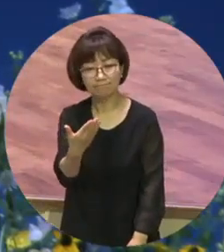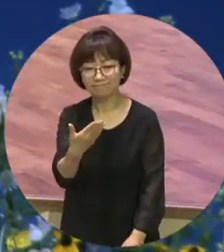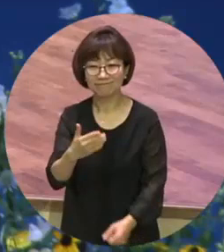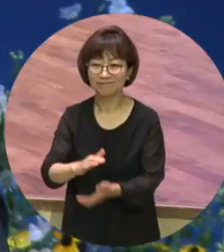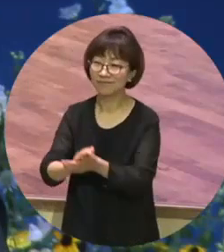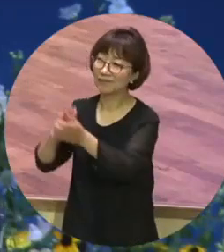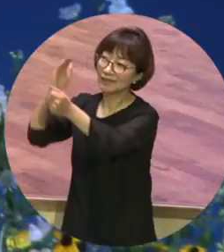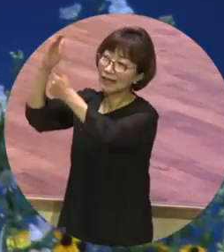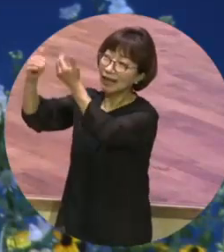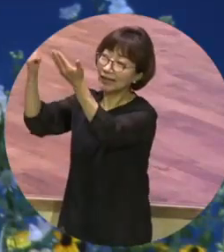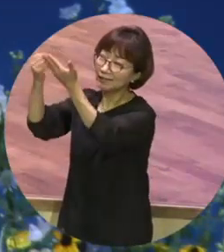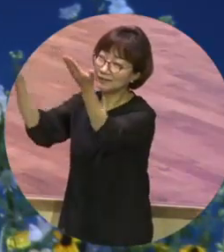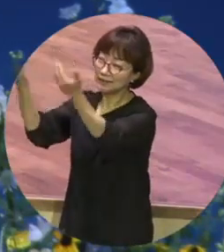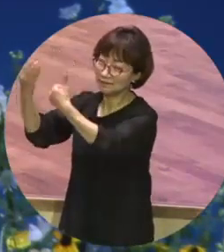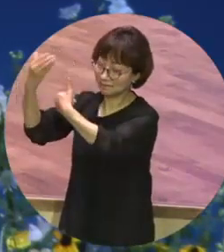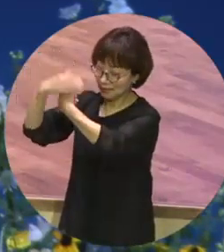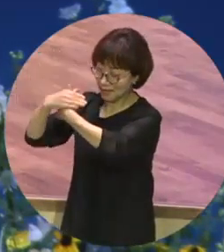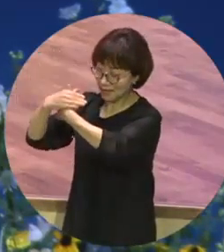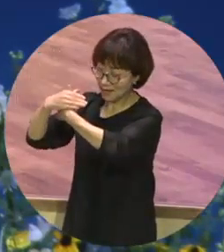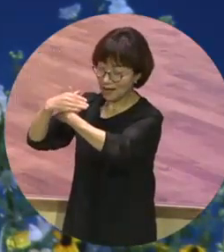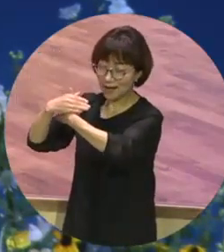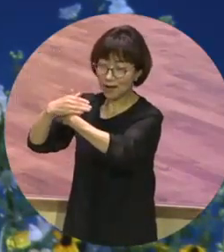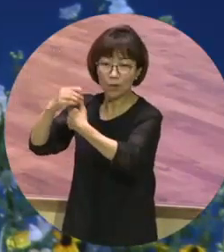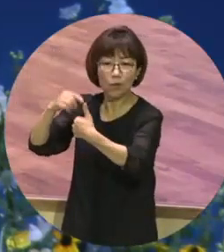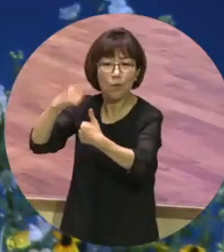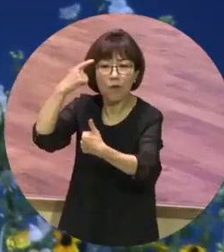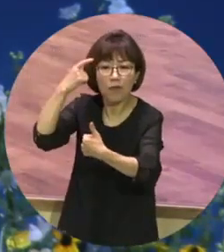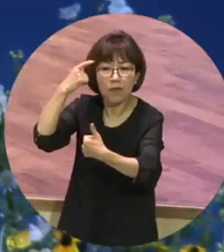하나님이 직분을 주었는데 축복받으라고?